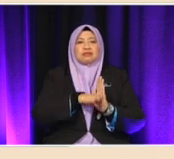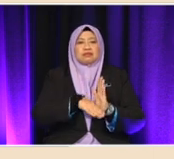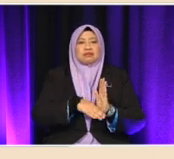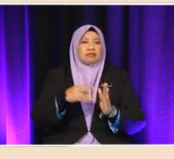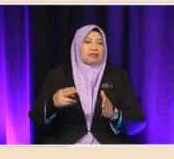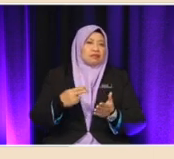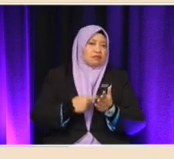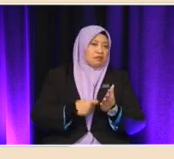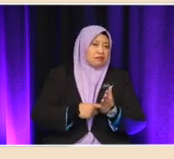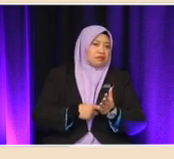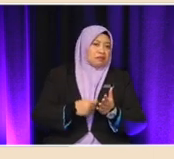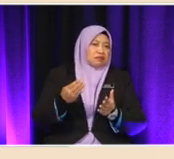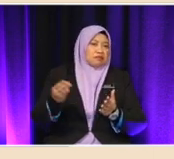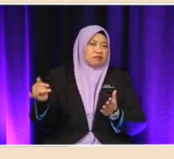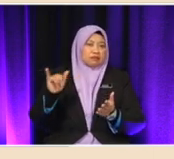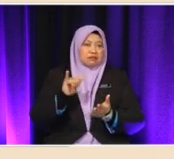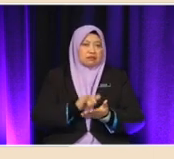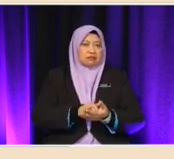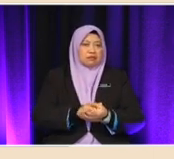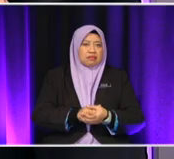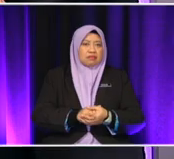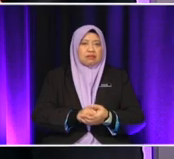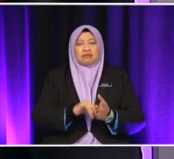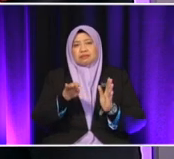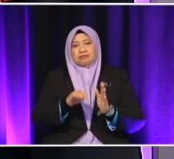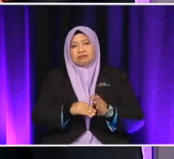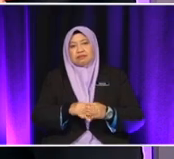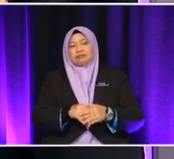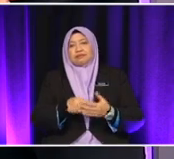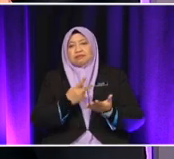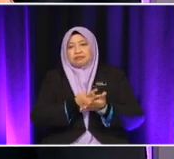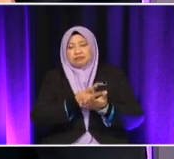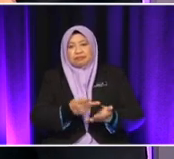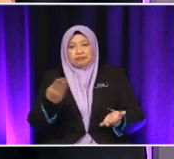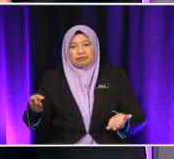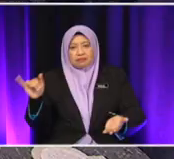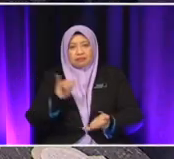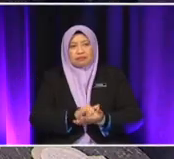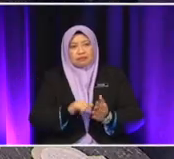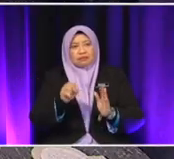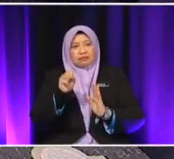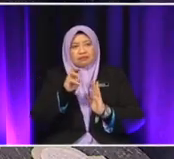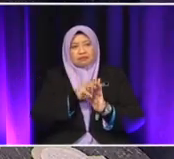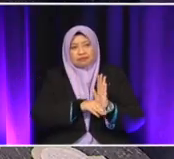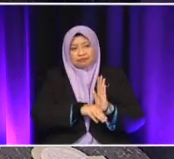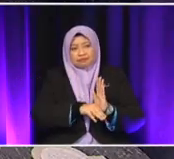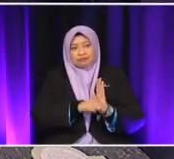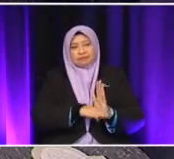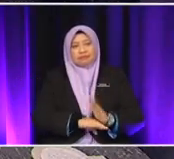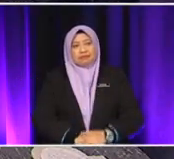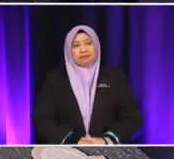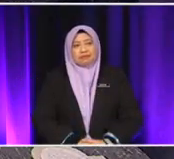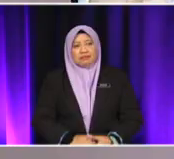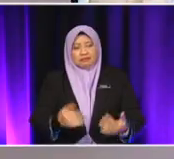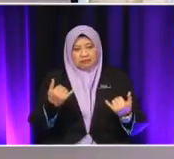quantity yang ditawar juga akan menjadi semakin kurang baik terima kasih banyak-banyak kita